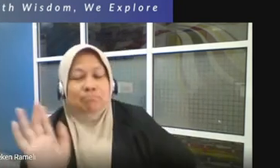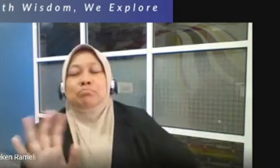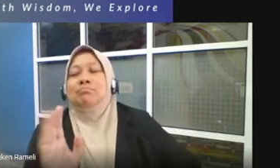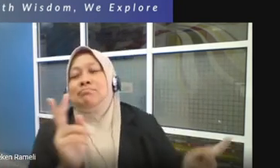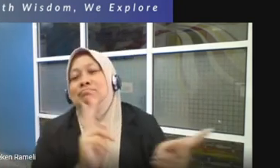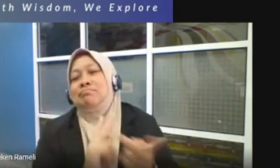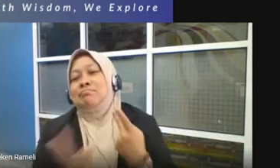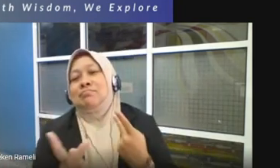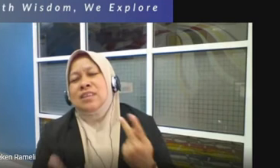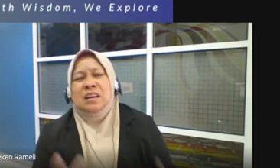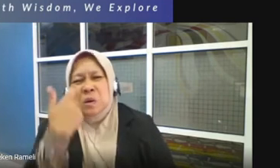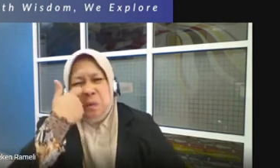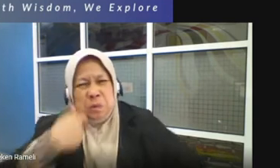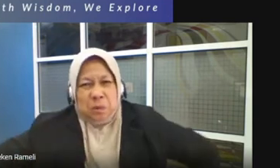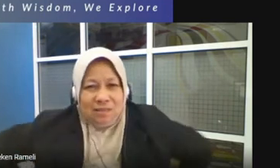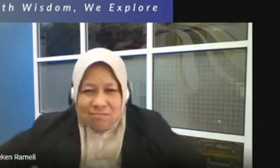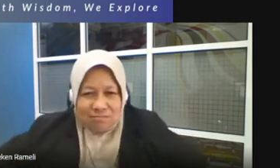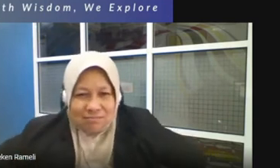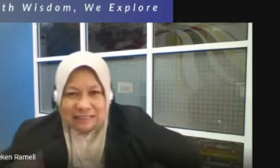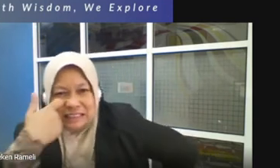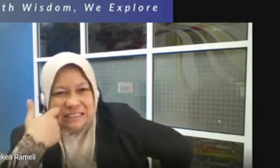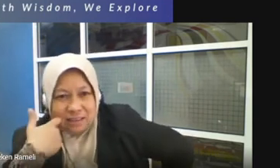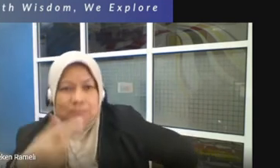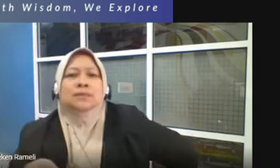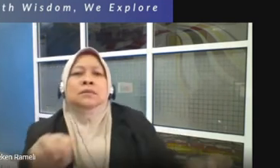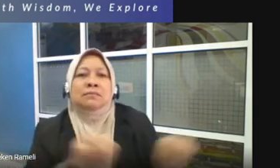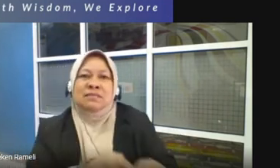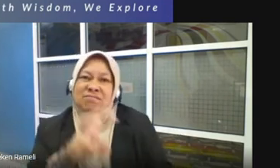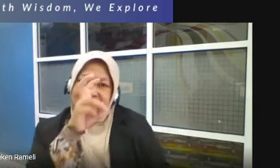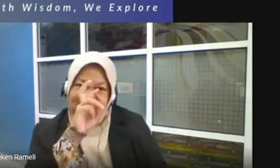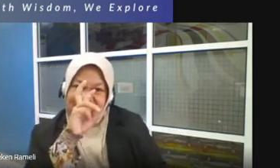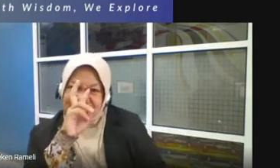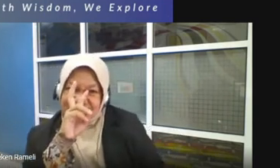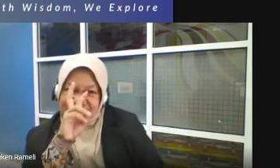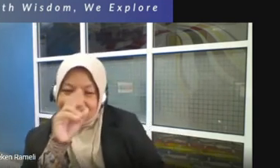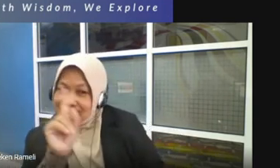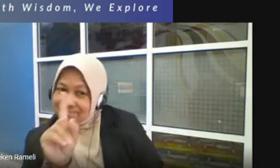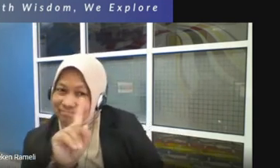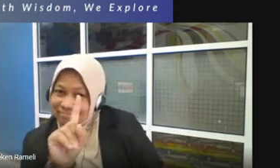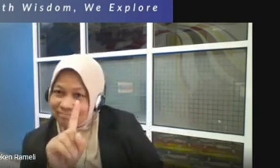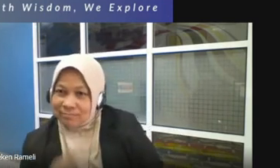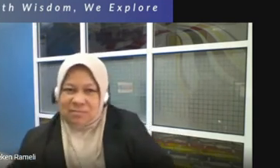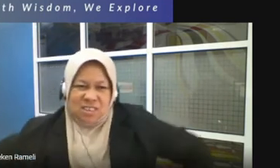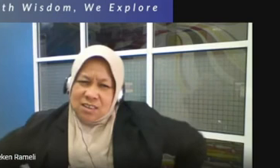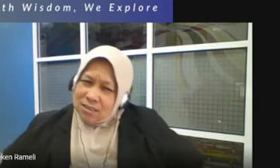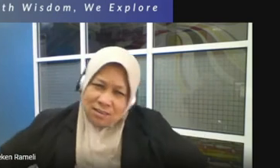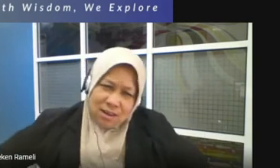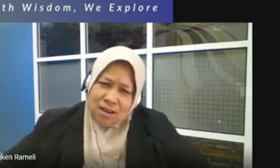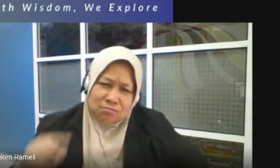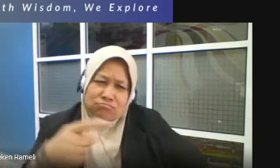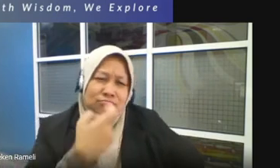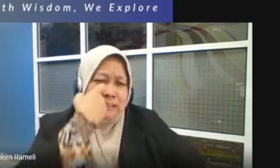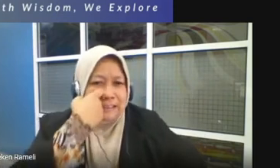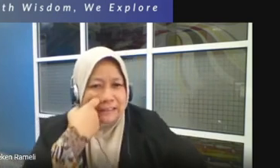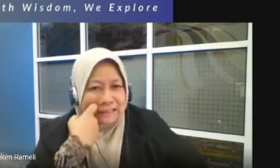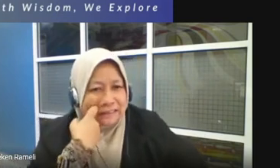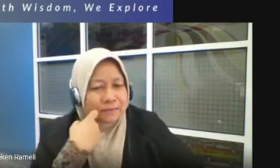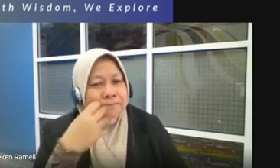Kita cakap pinggang tapi kata ya aku kesian dengan kau. Sambil cakap pinggang tapi kita cakap aku kesian dengan kau. Jadi situasi